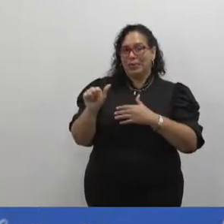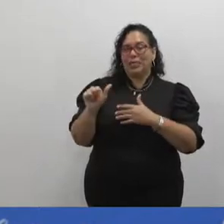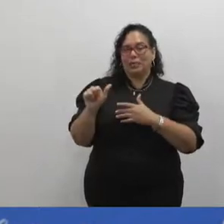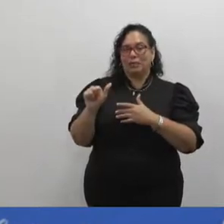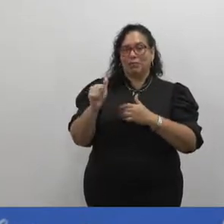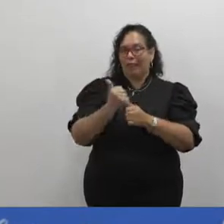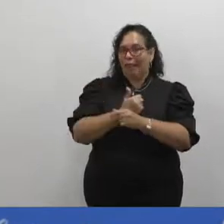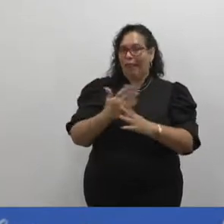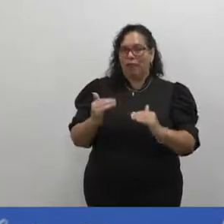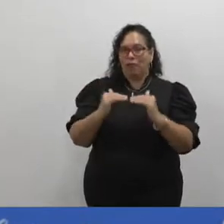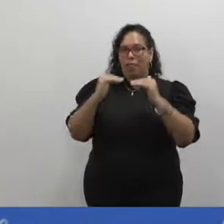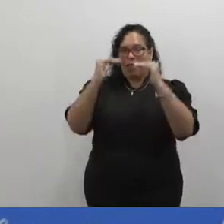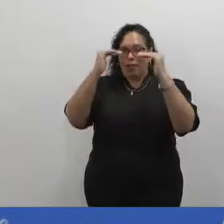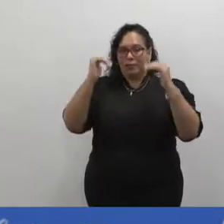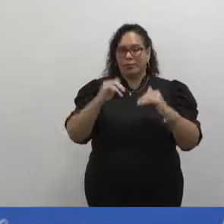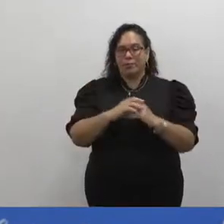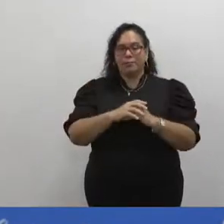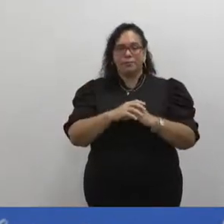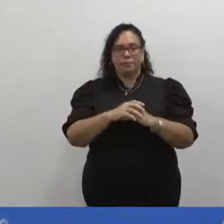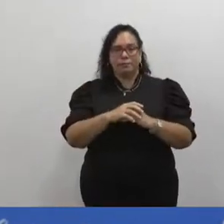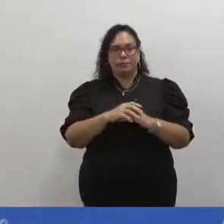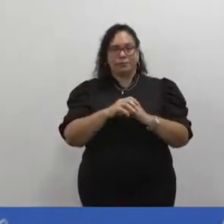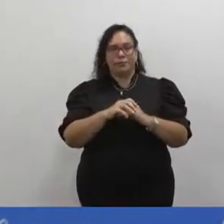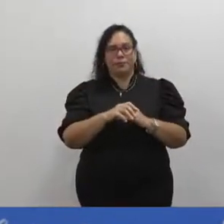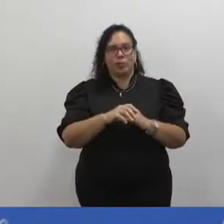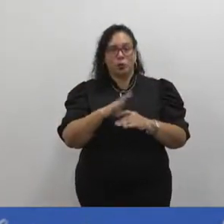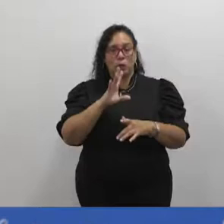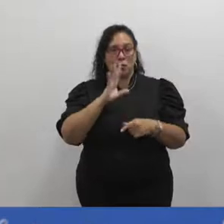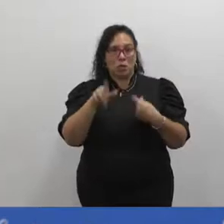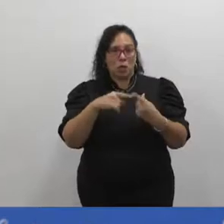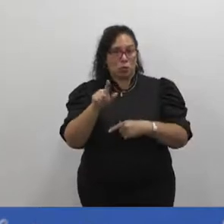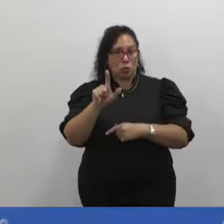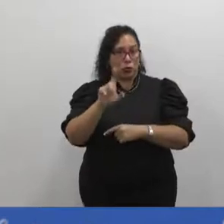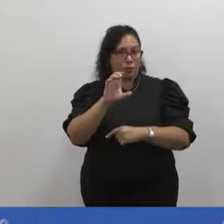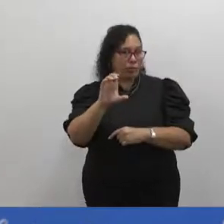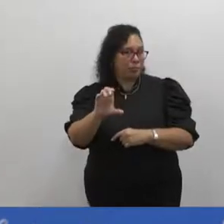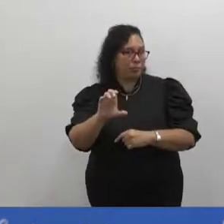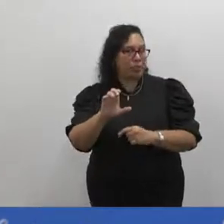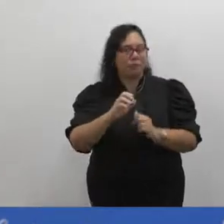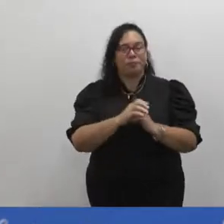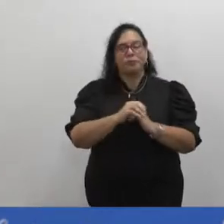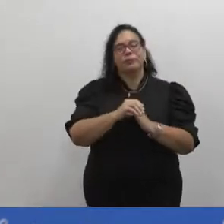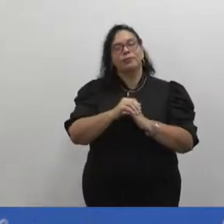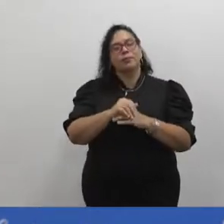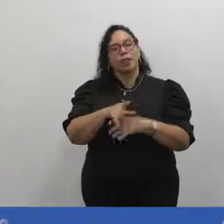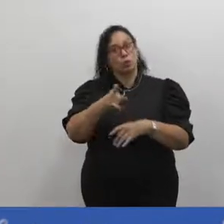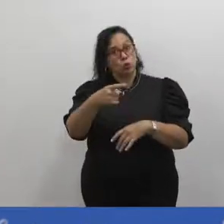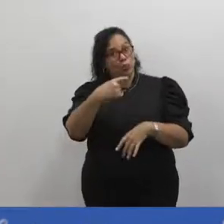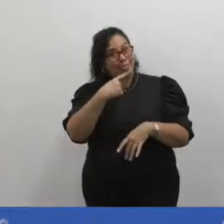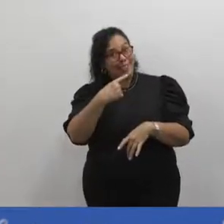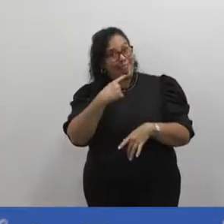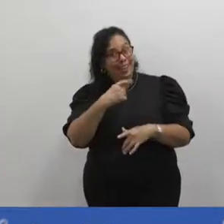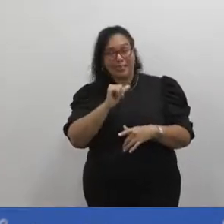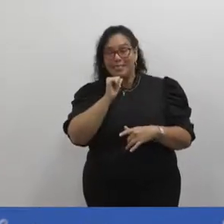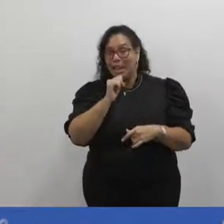Con sắp đã biên phía bạc ca, khá nông cồng lại cả đạn nàng á, phụ bạc. Hai dương âm phụng riêng ca riêng